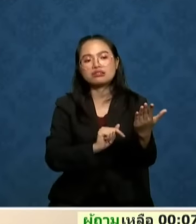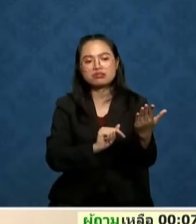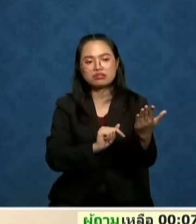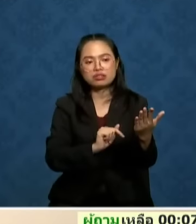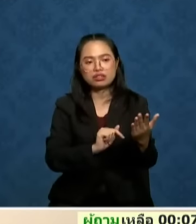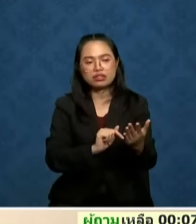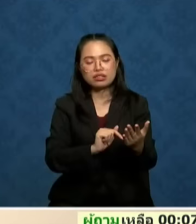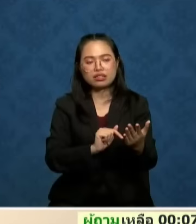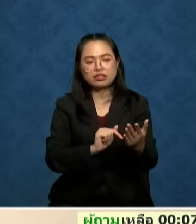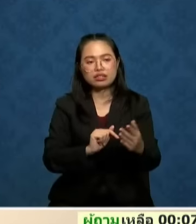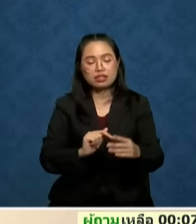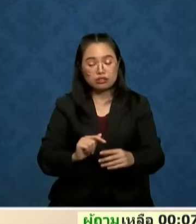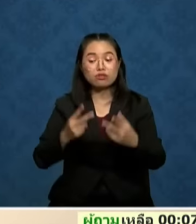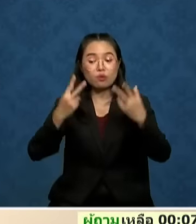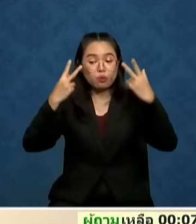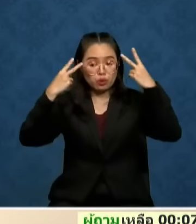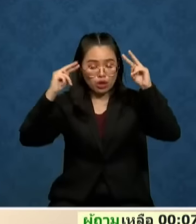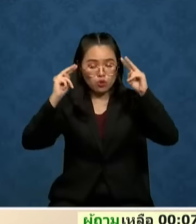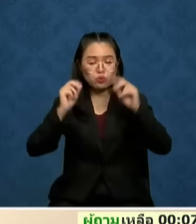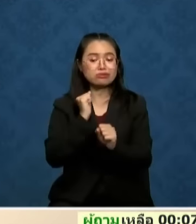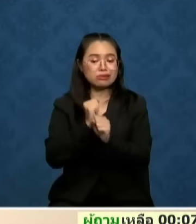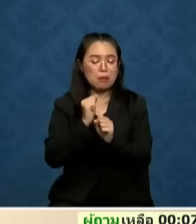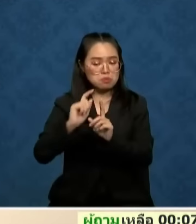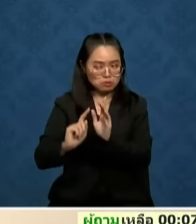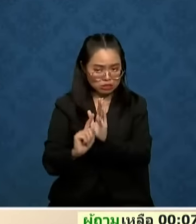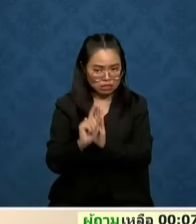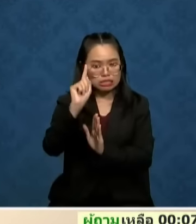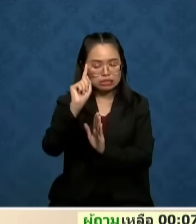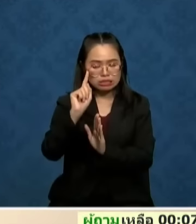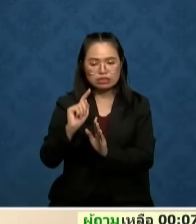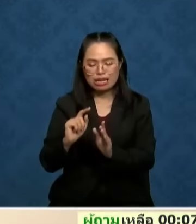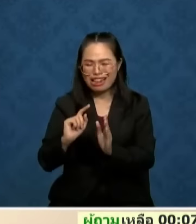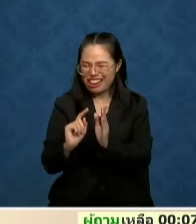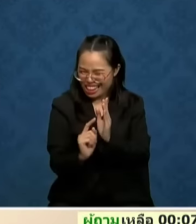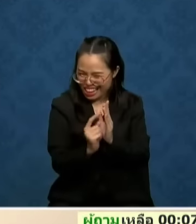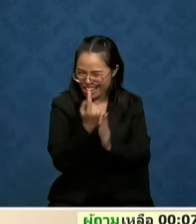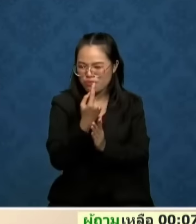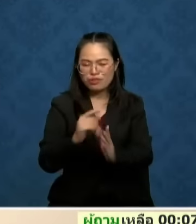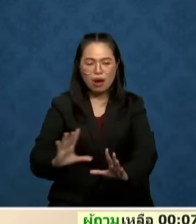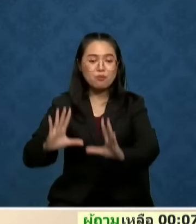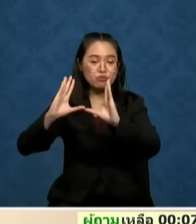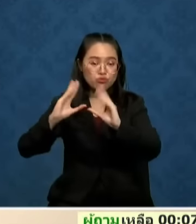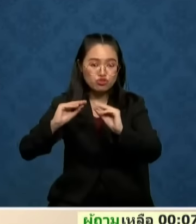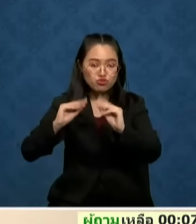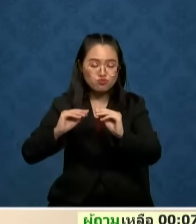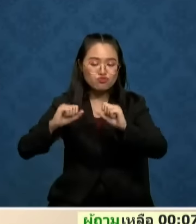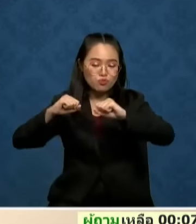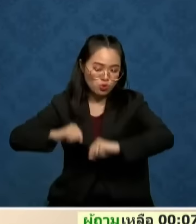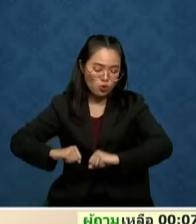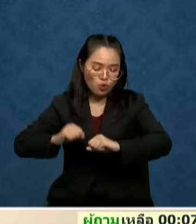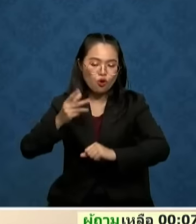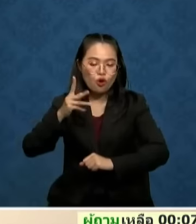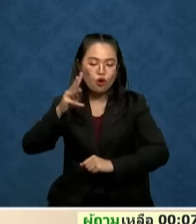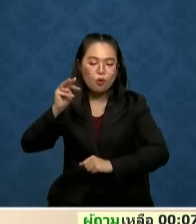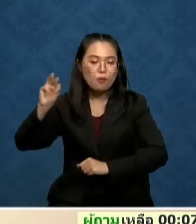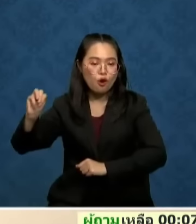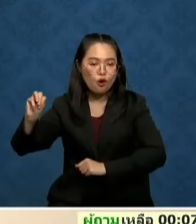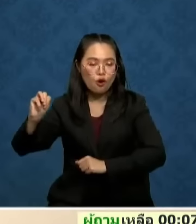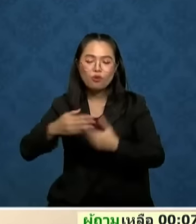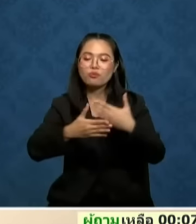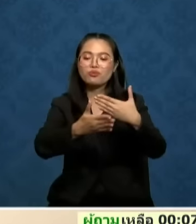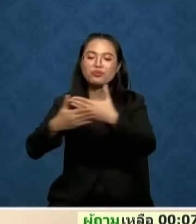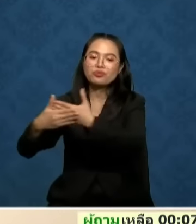สิ่งที่ท่านนายกเองได้ทำอย่างแรกเลยคือเร่งรัดนะคะผ่านมติครม.แล้วก็ที่สำคัญที่สุดท่านเรียกหน่วยงานที่เกี่ยวข้องเข้าไปพบ